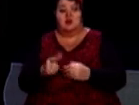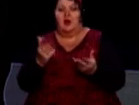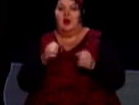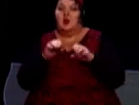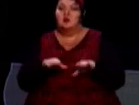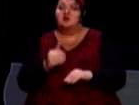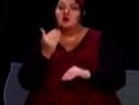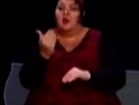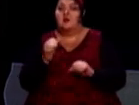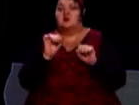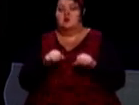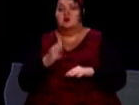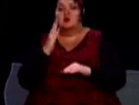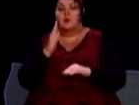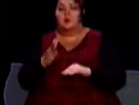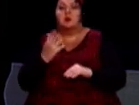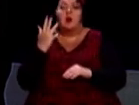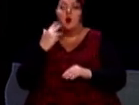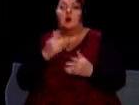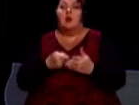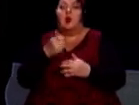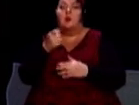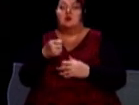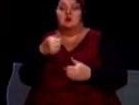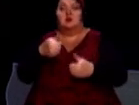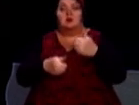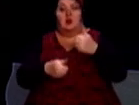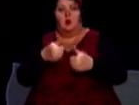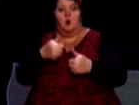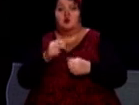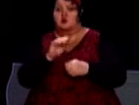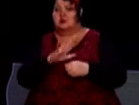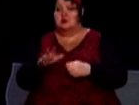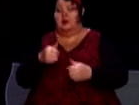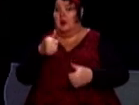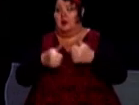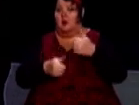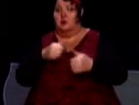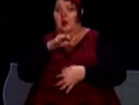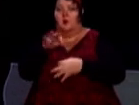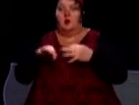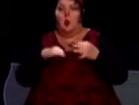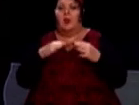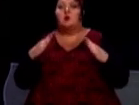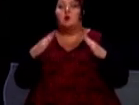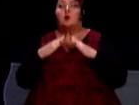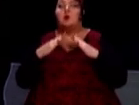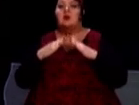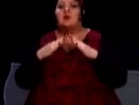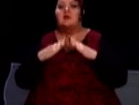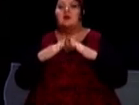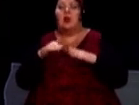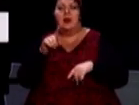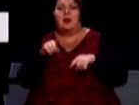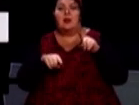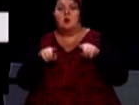ваше може бути, коли подають чи на конкурс, чи не на конкурс, проект будівлі? Тому що